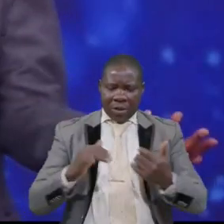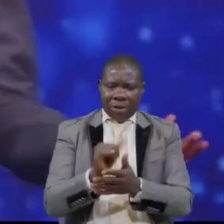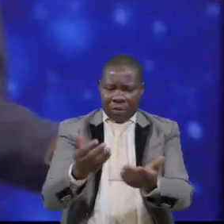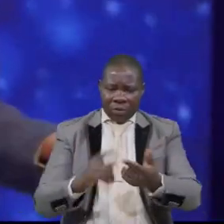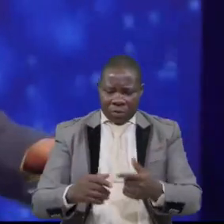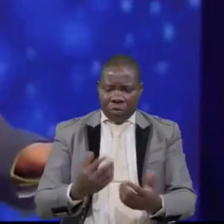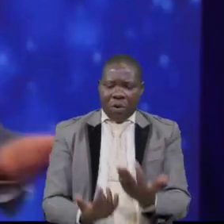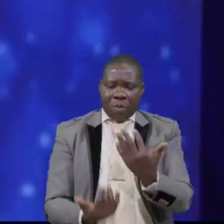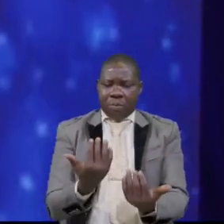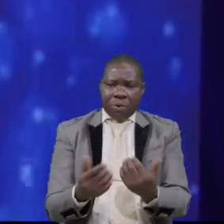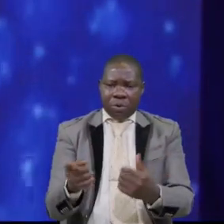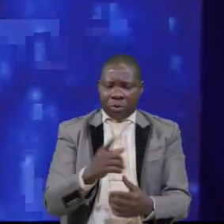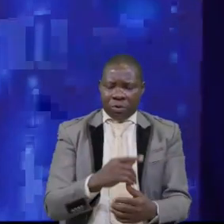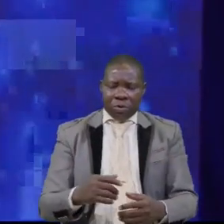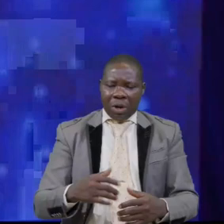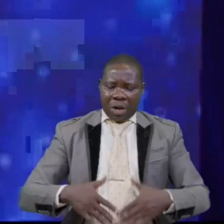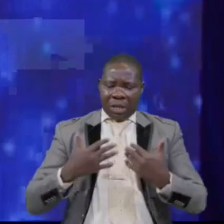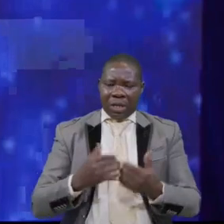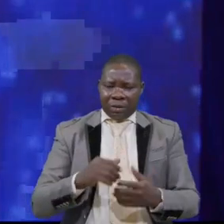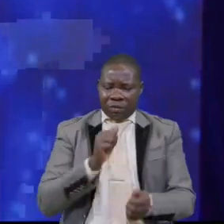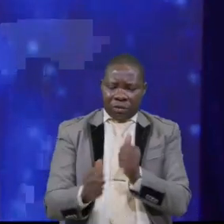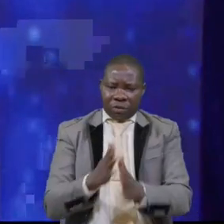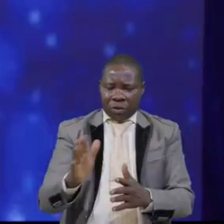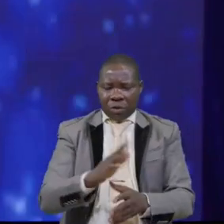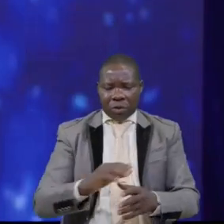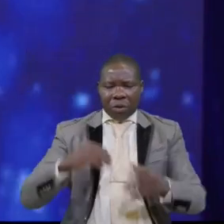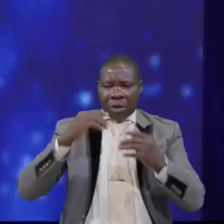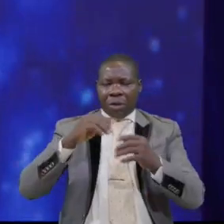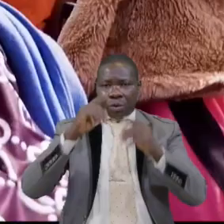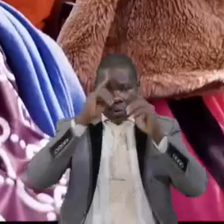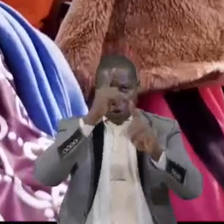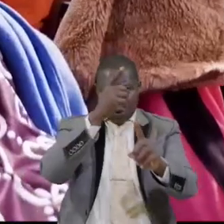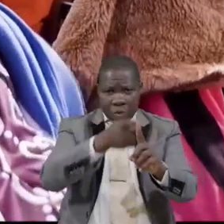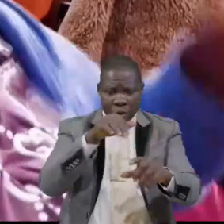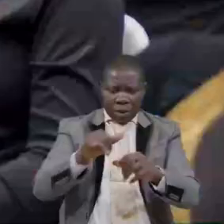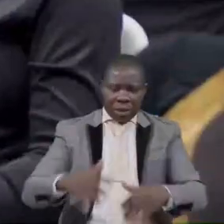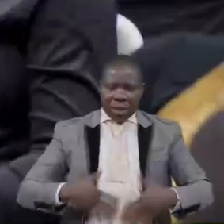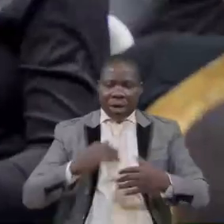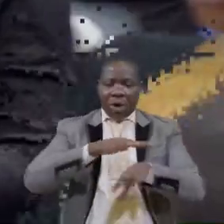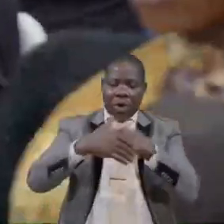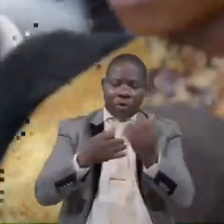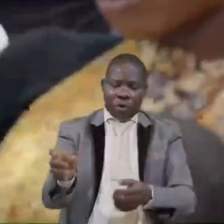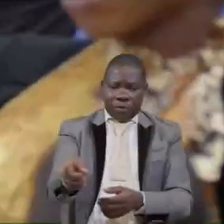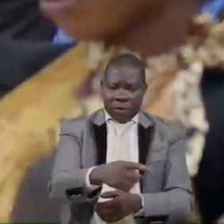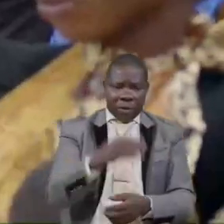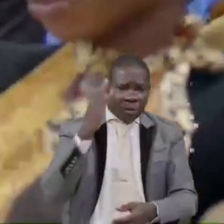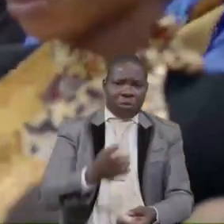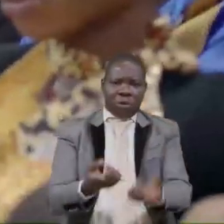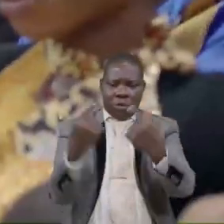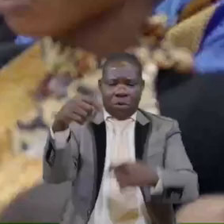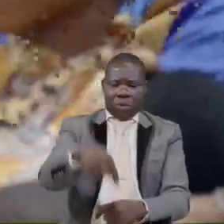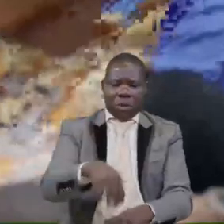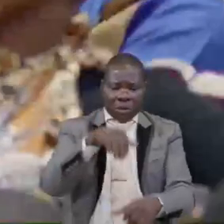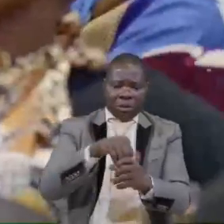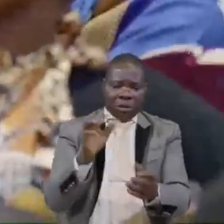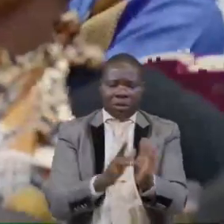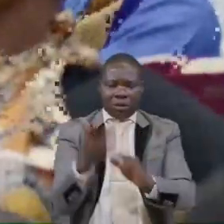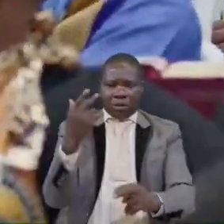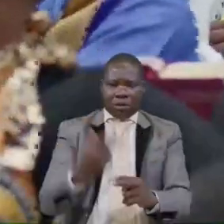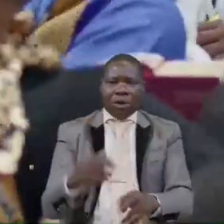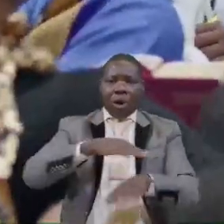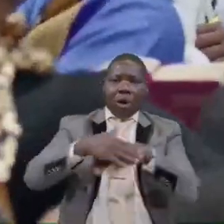veut brûler tes aspirations dans la vie. Eux tous vont descendre. Eux tous, sans